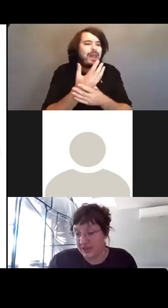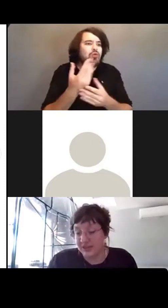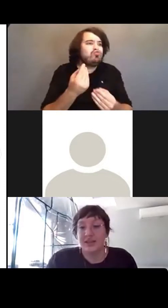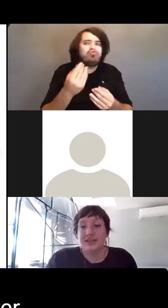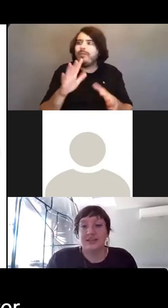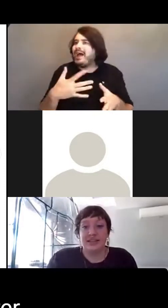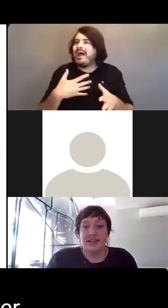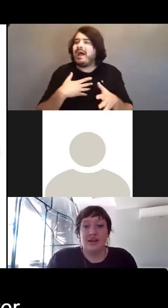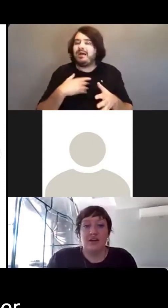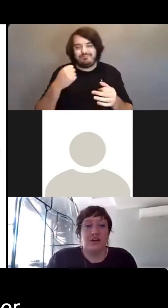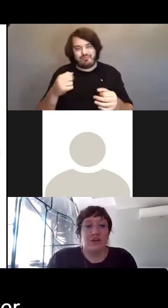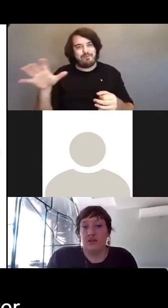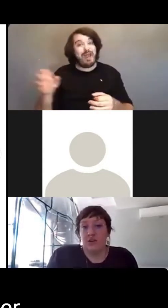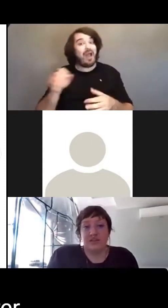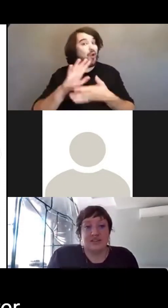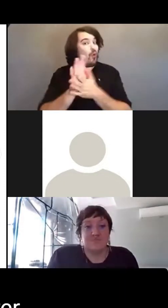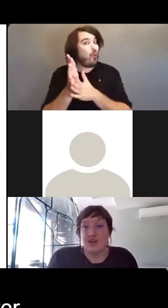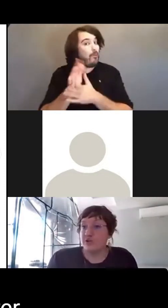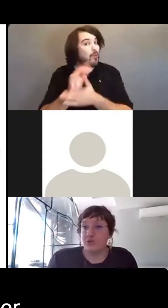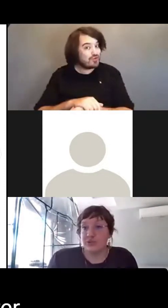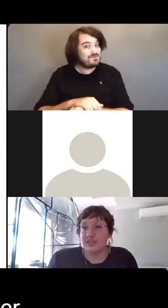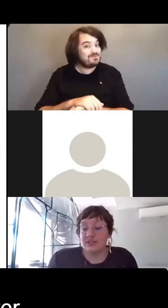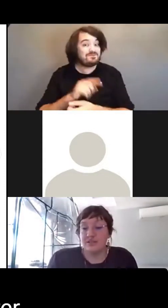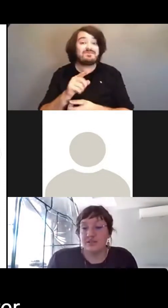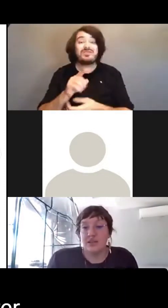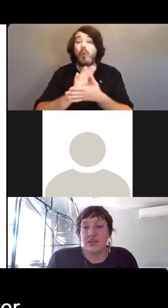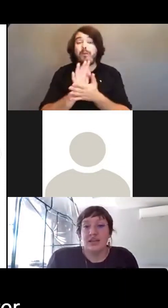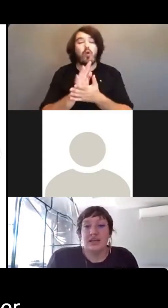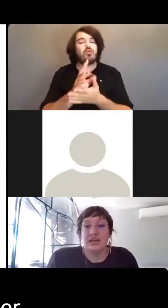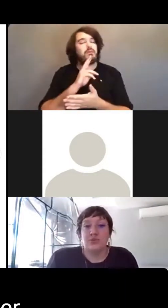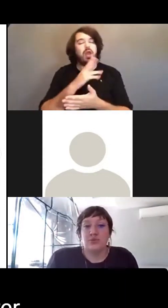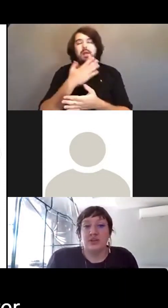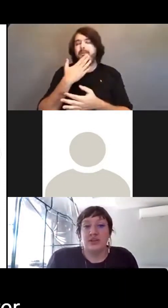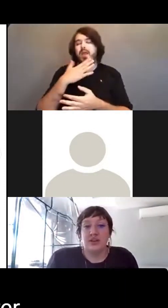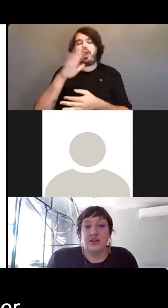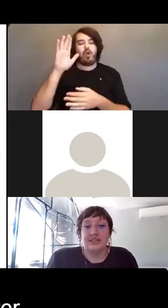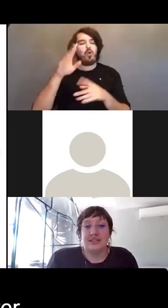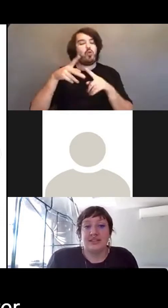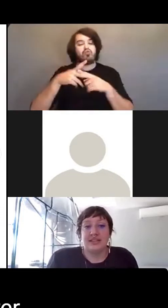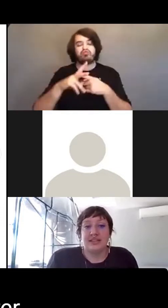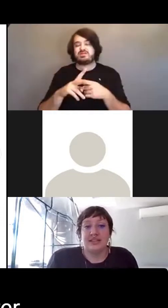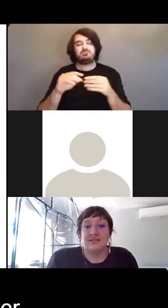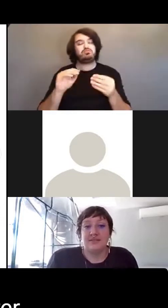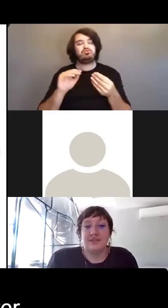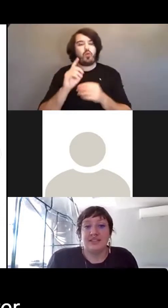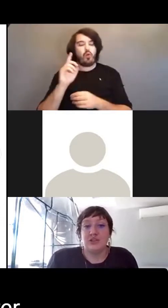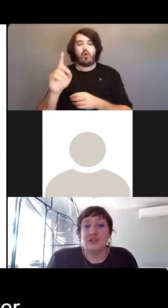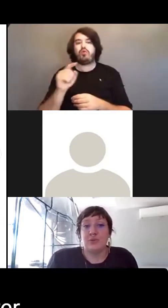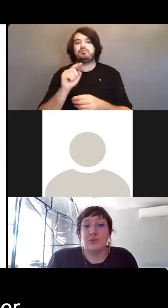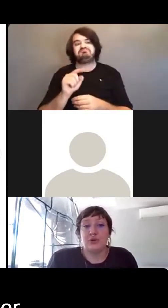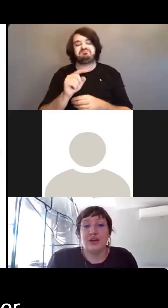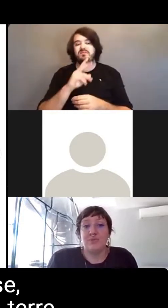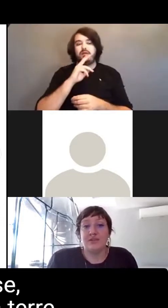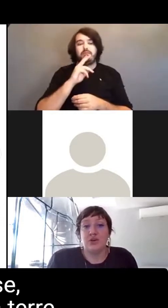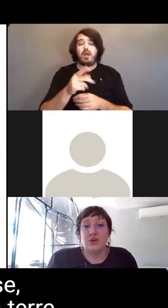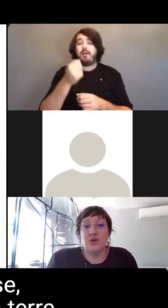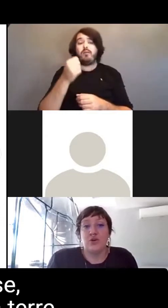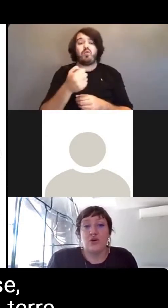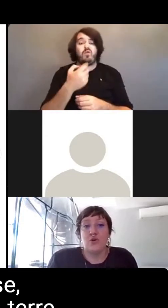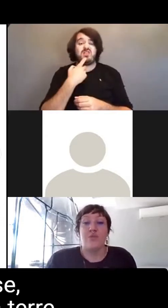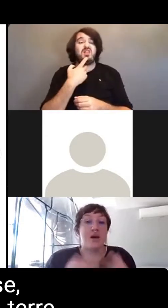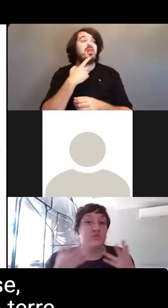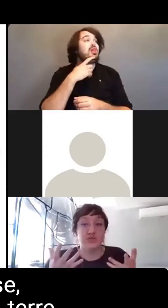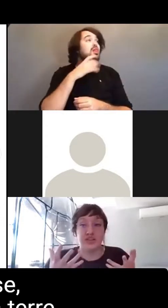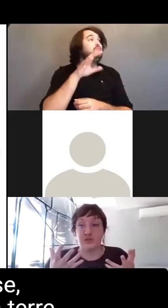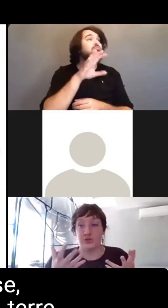compost. C'est un des meilleurs outils. Et puis, c'est facile de s'en procurer parce